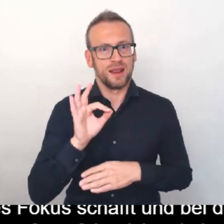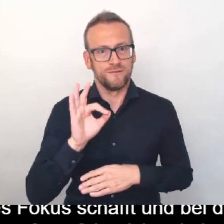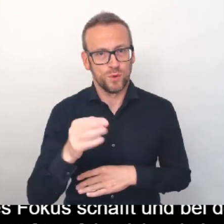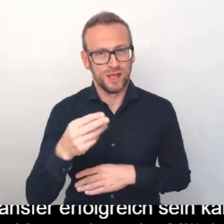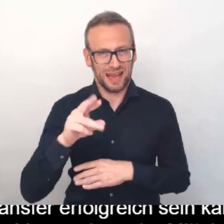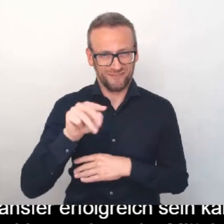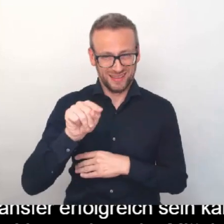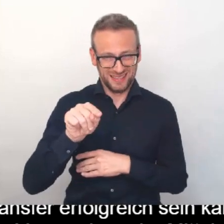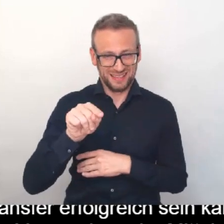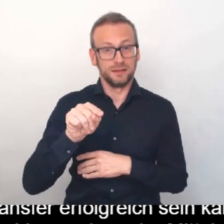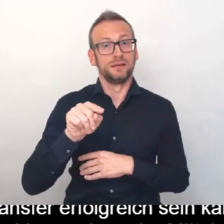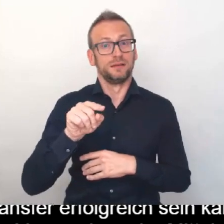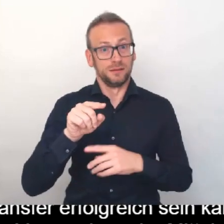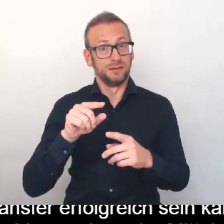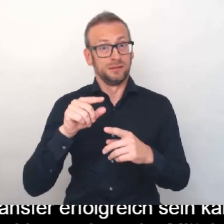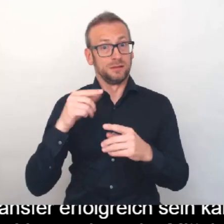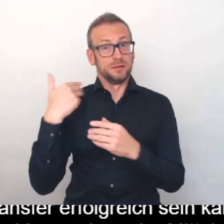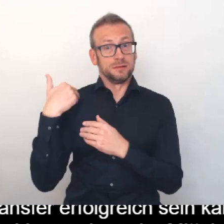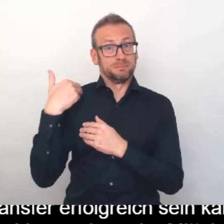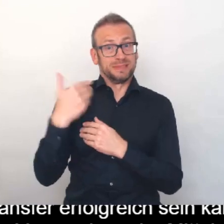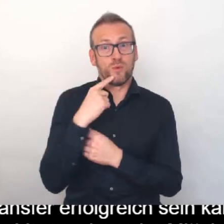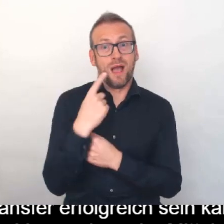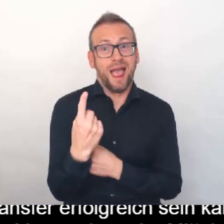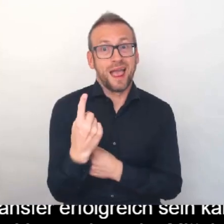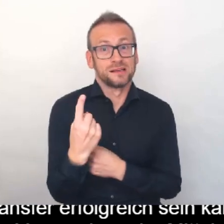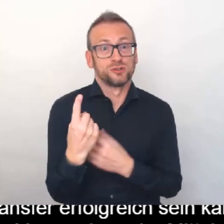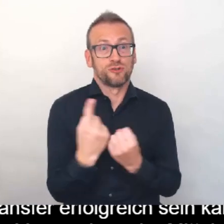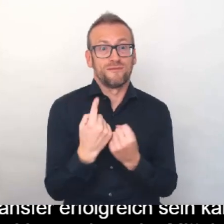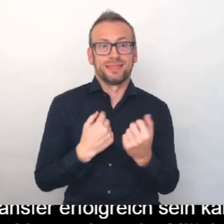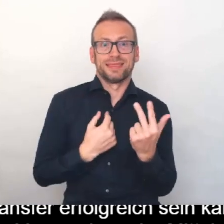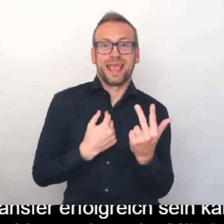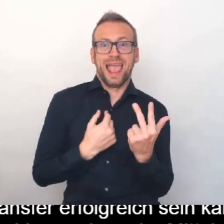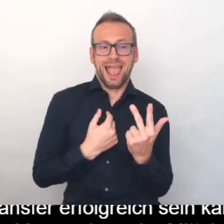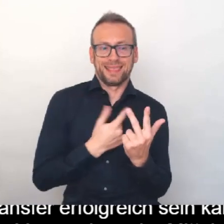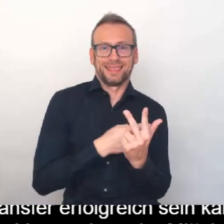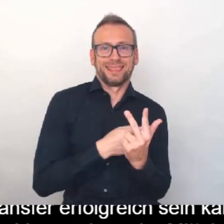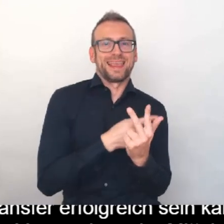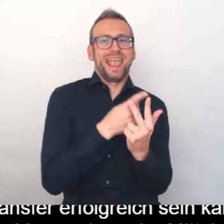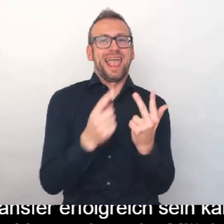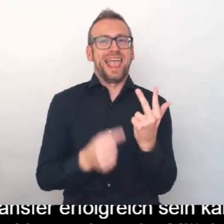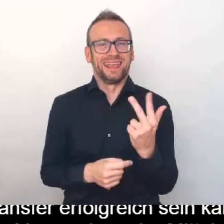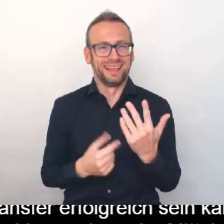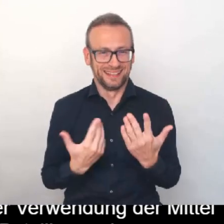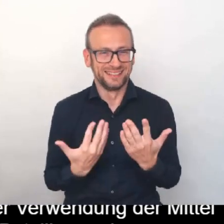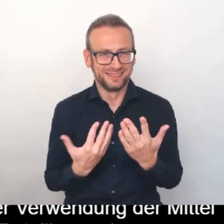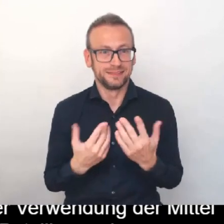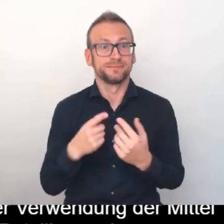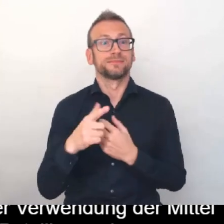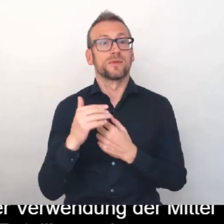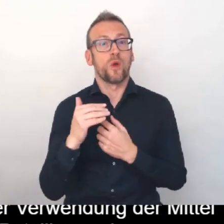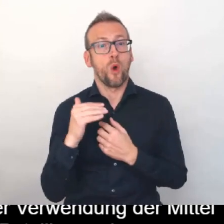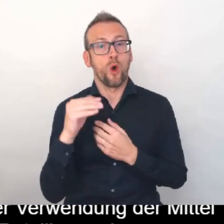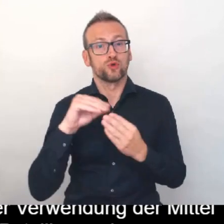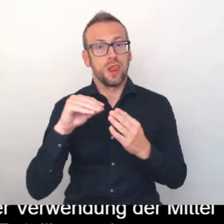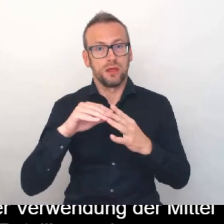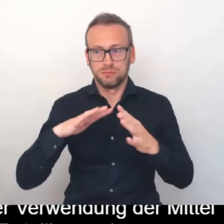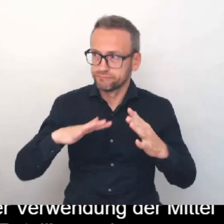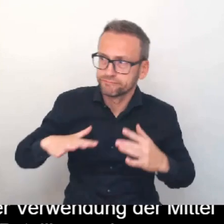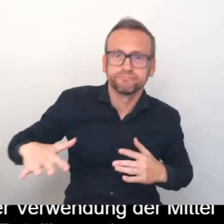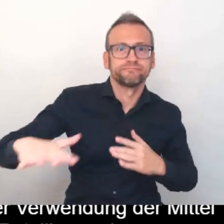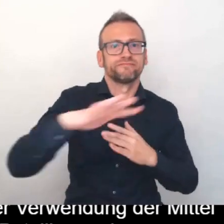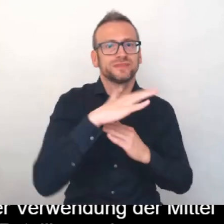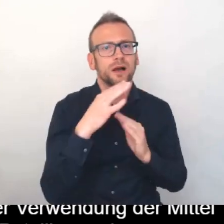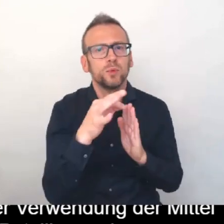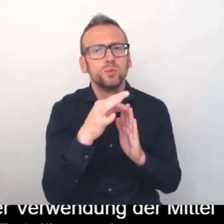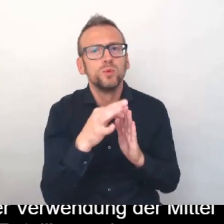den wir in engen Austausch mit dem Wissenschaftsministerium weiter in der Erstellung der Gesetzvorlagen begleiten. Herzlichen Dank.